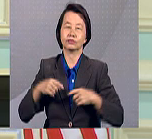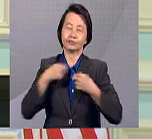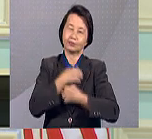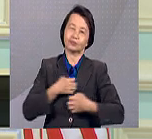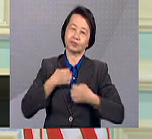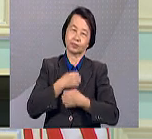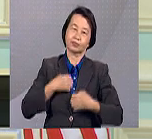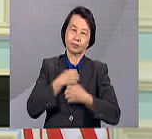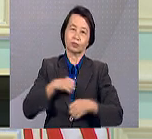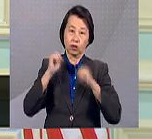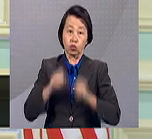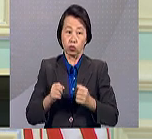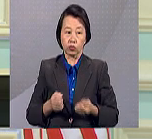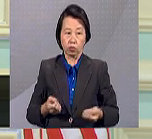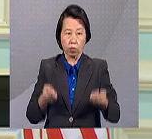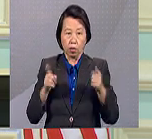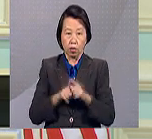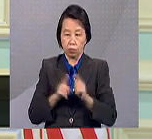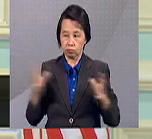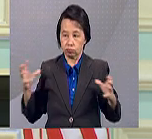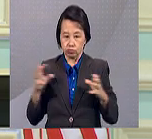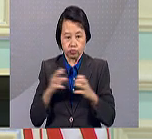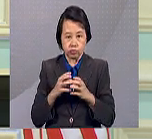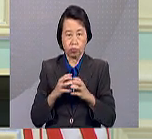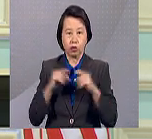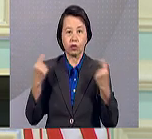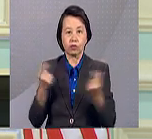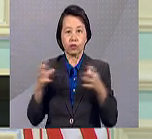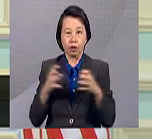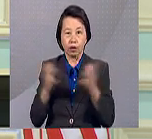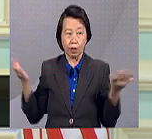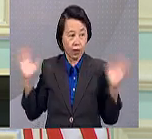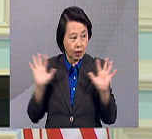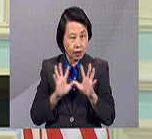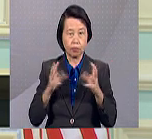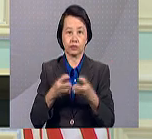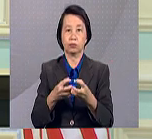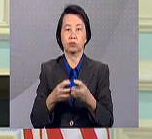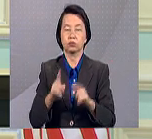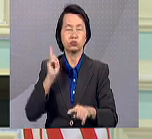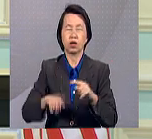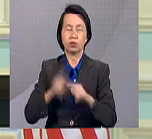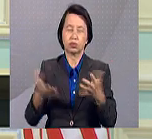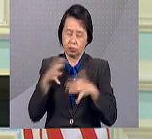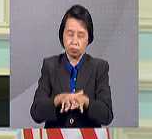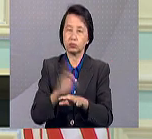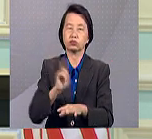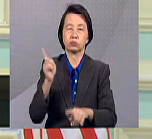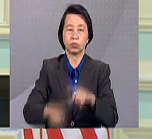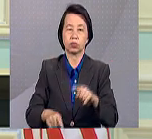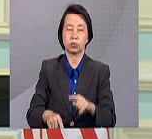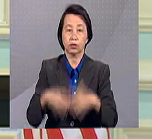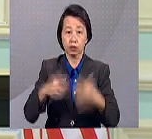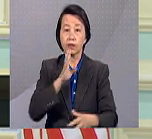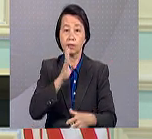yang boleh menyebabkan berlaku perkumpulan ramai tidak dibenarkan kerana perhimpunan tidak dibenarkan. Saya dah sebutkan